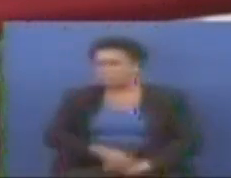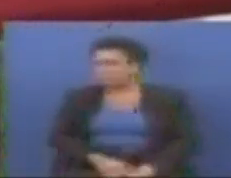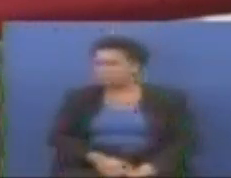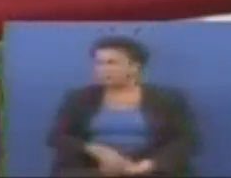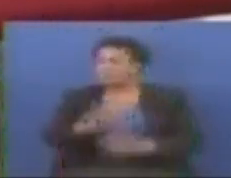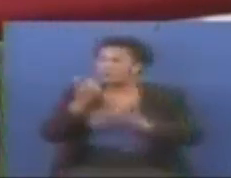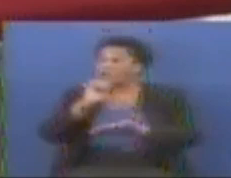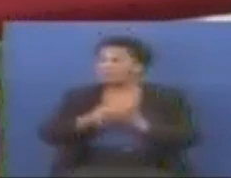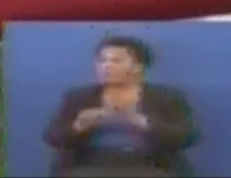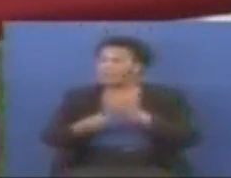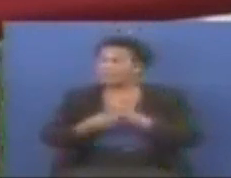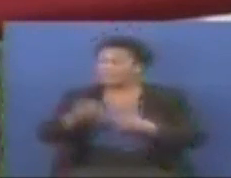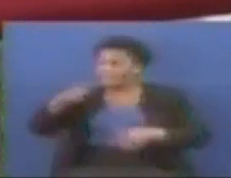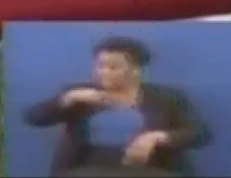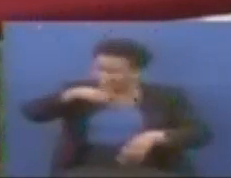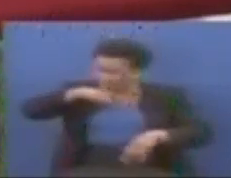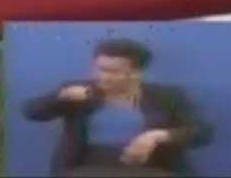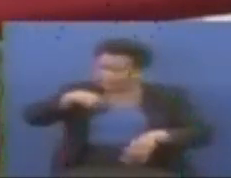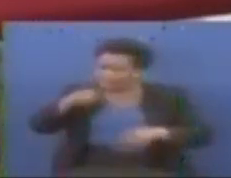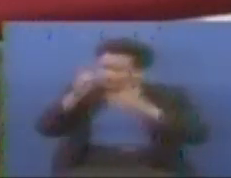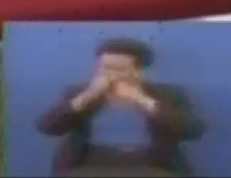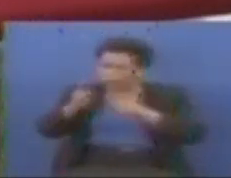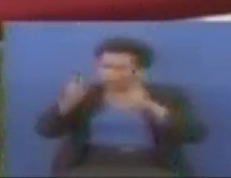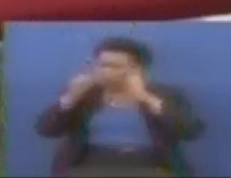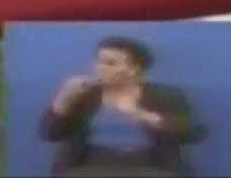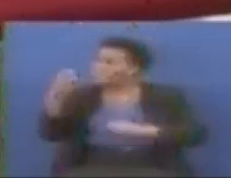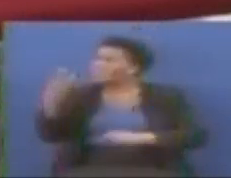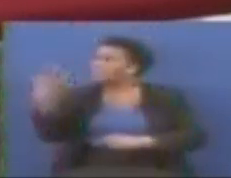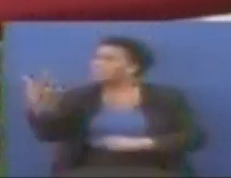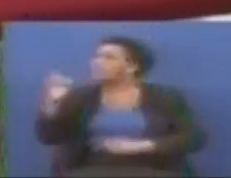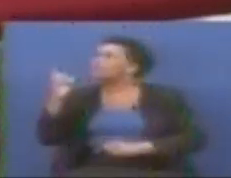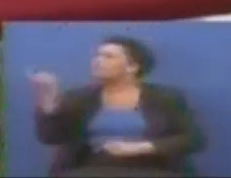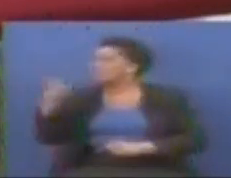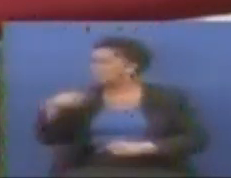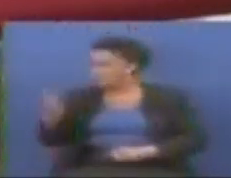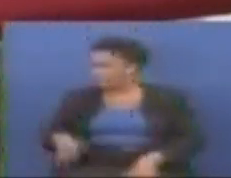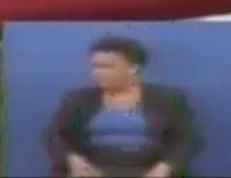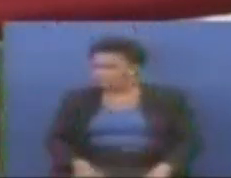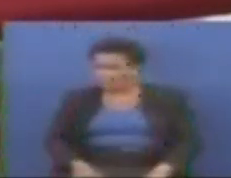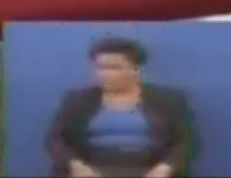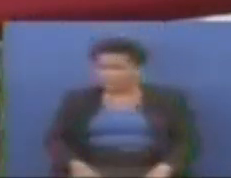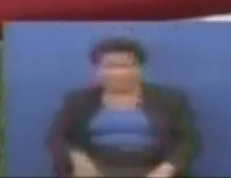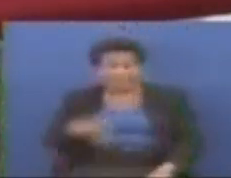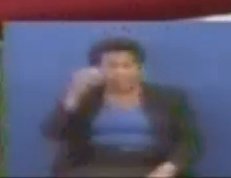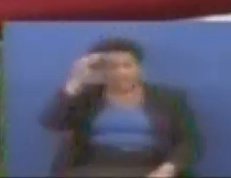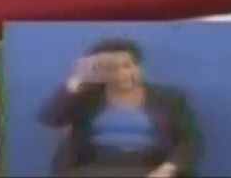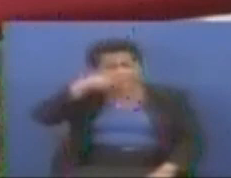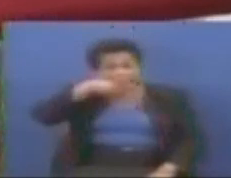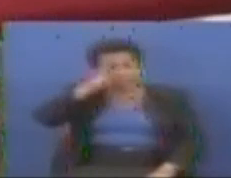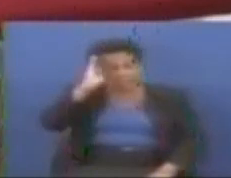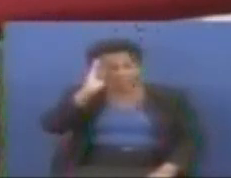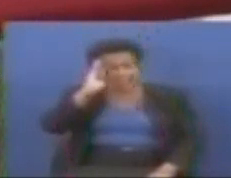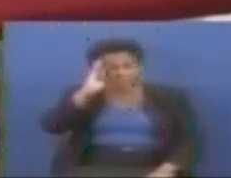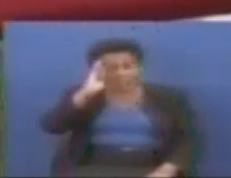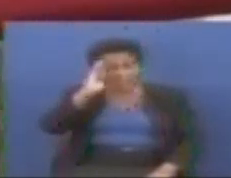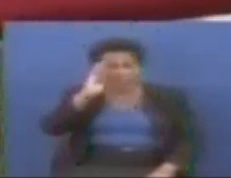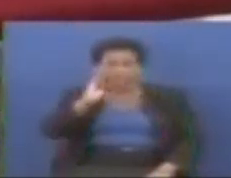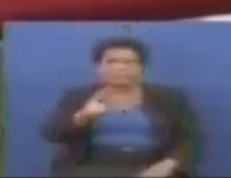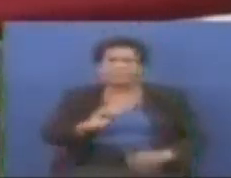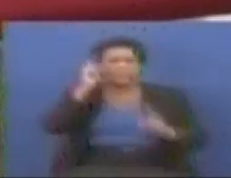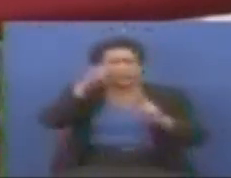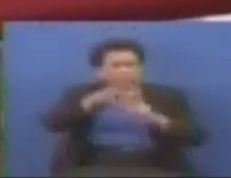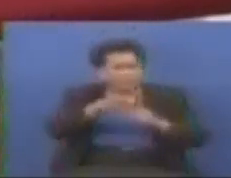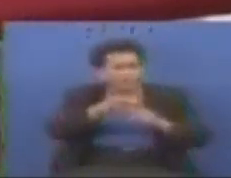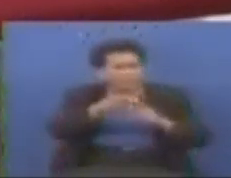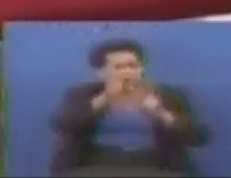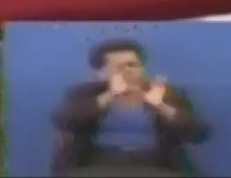24. Katika mwaka wa fedha 2018-2019 serikali inaendelea kufanya ukarabati wa vyuo vingine 10 kwa